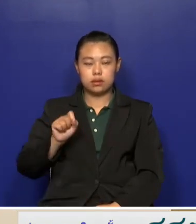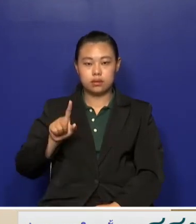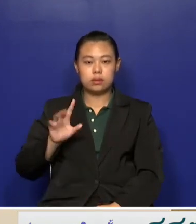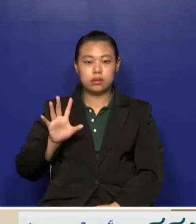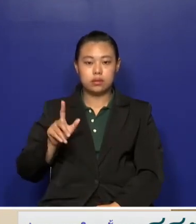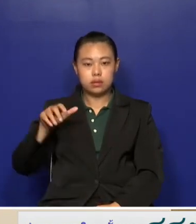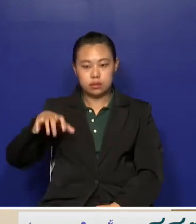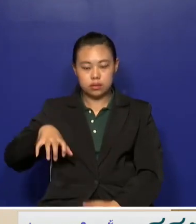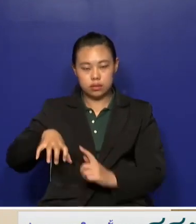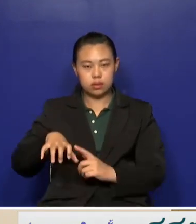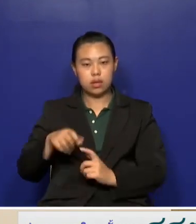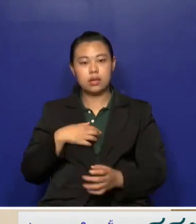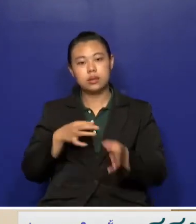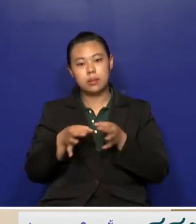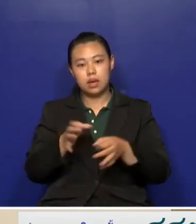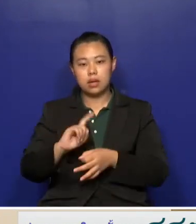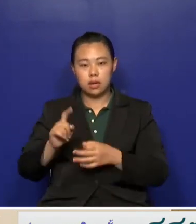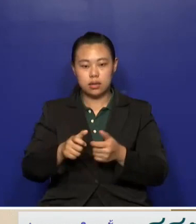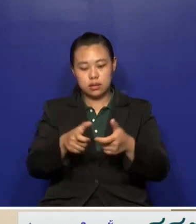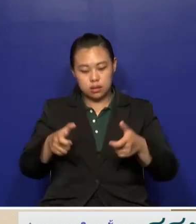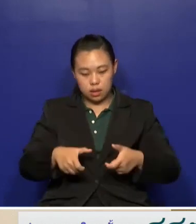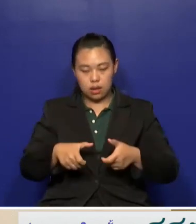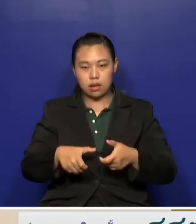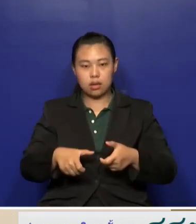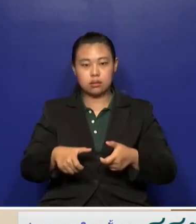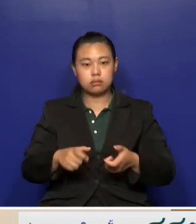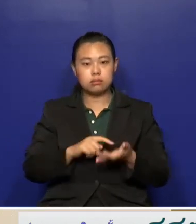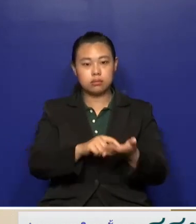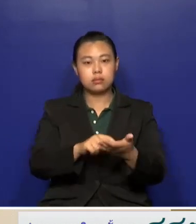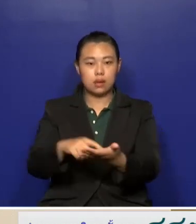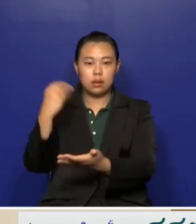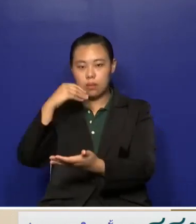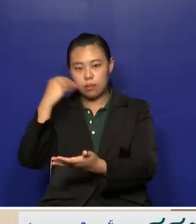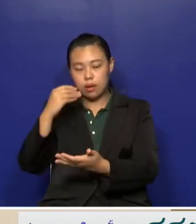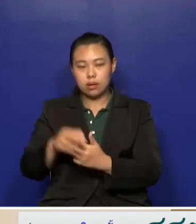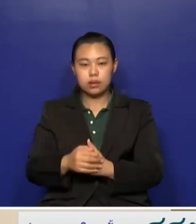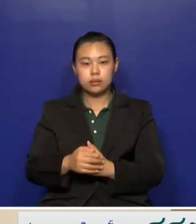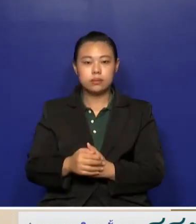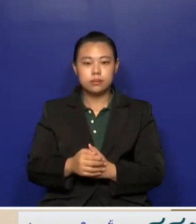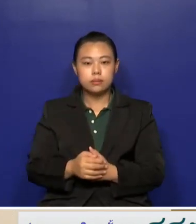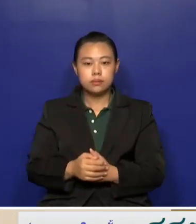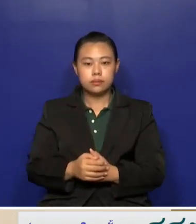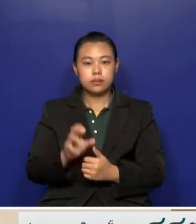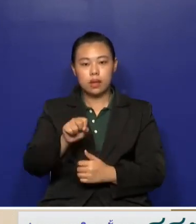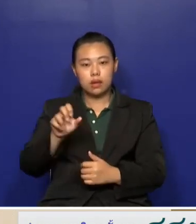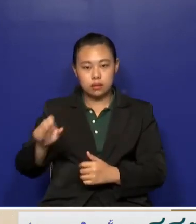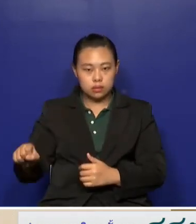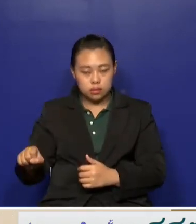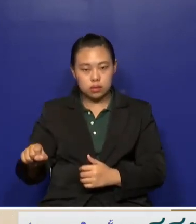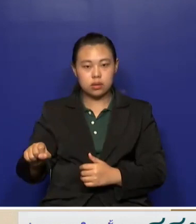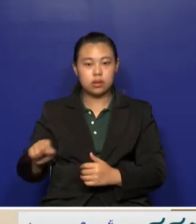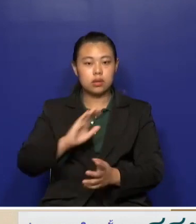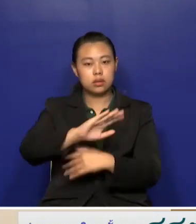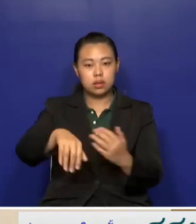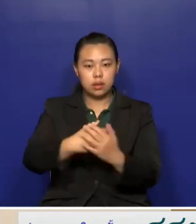กครั้งที่ได้มีการรายงานในสภาแห่งนี้นะครับสำนักงานได้นำความเห็นของท่านสมาชิกทั้งหมดนะ